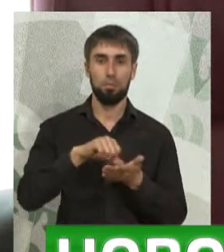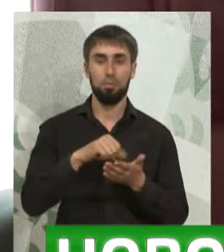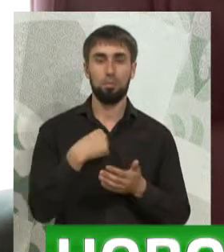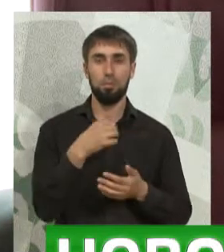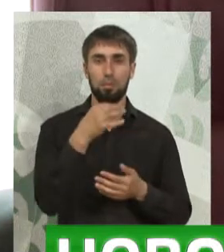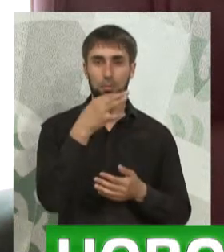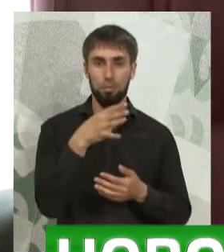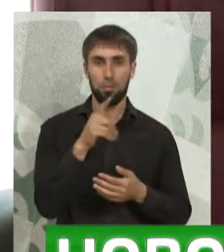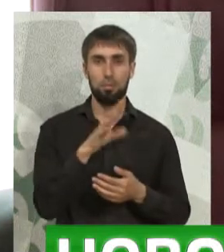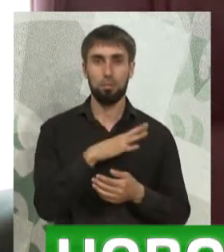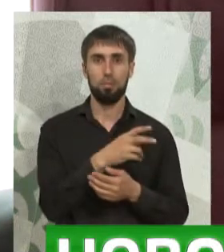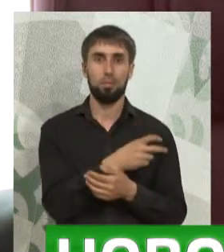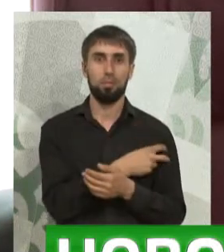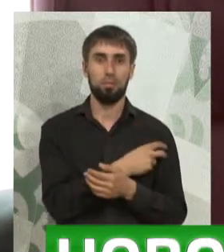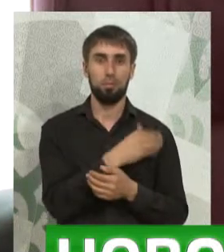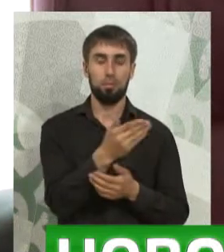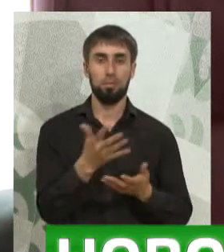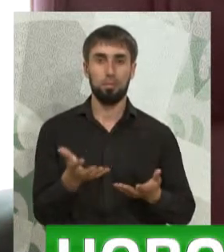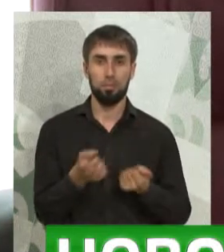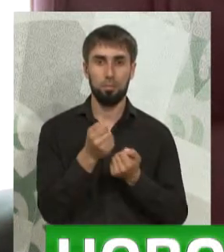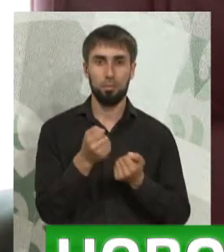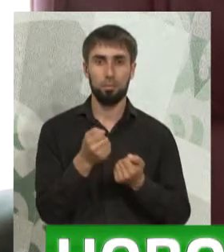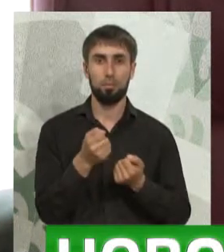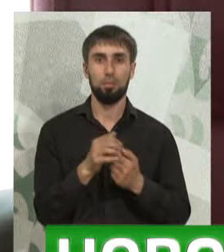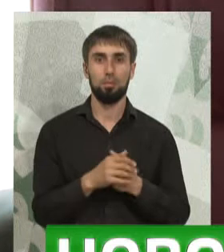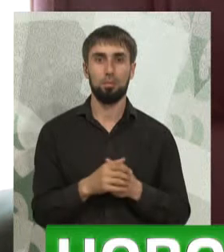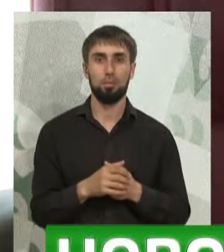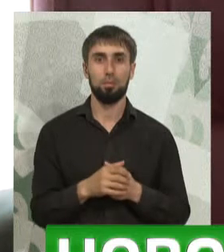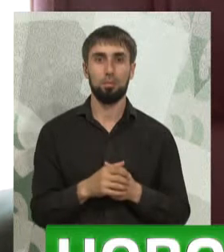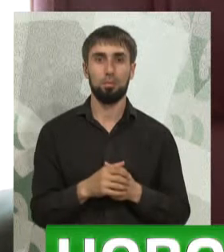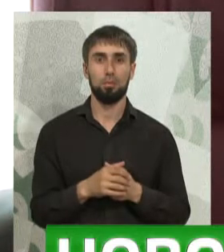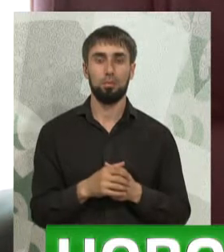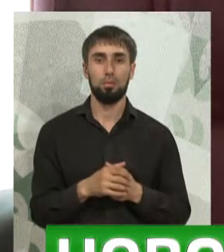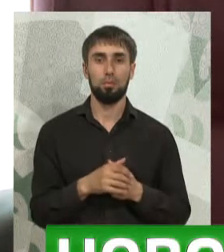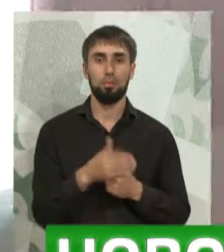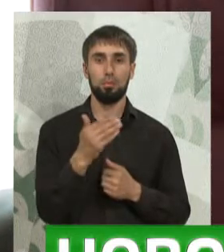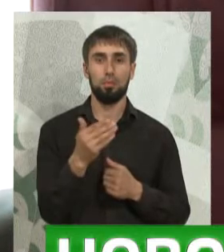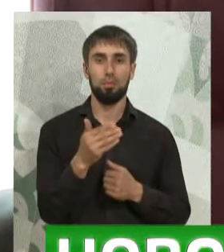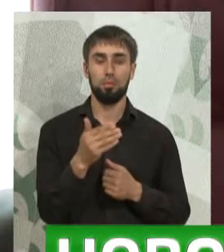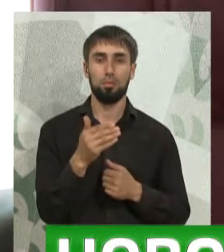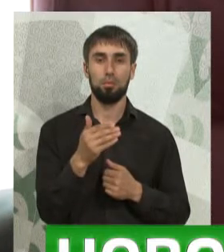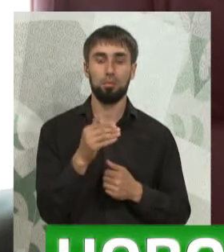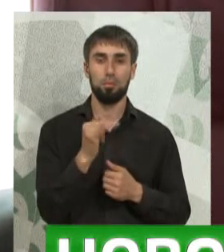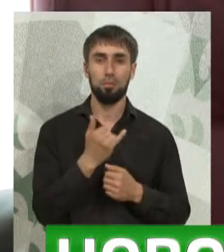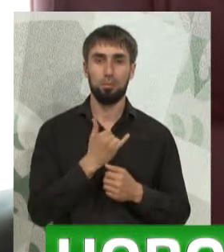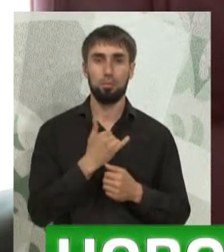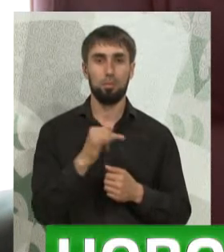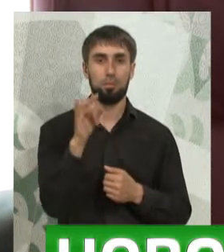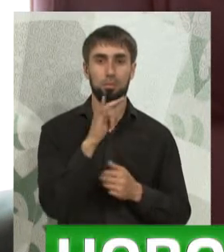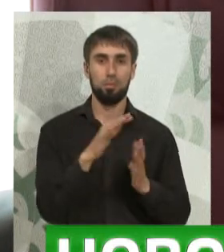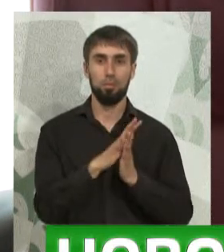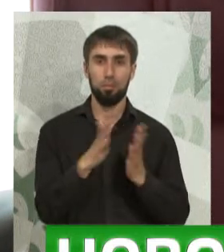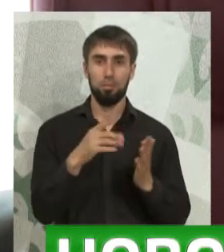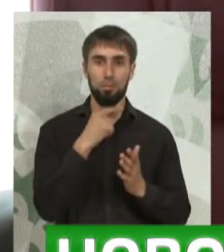вот поддержка, там сохранение границы там стоит, вопросы там стоят много, там что. У нас история большая,